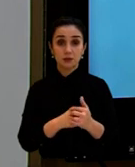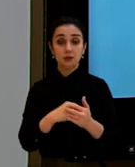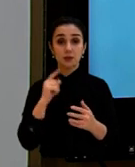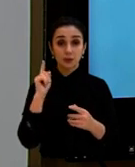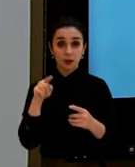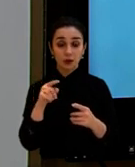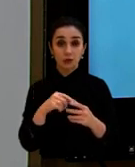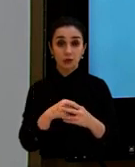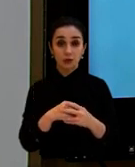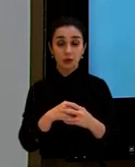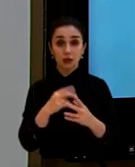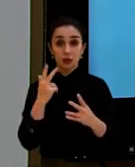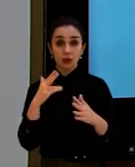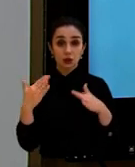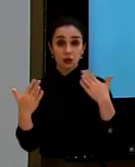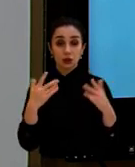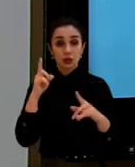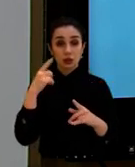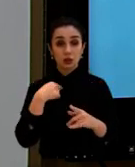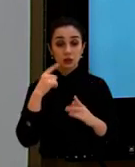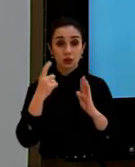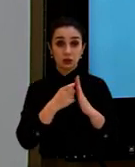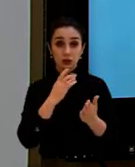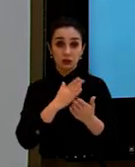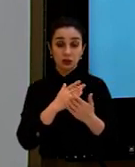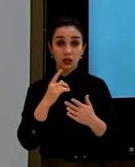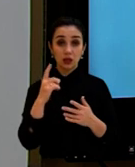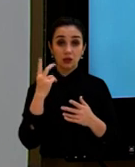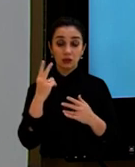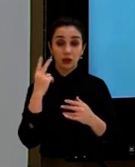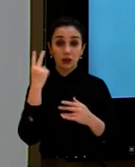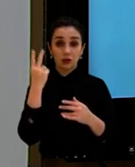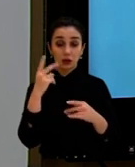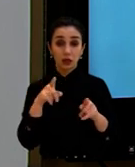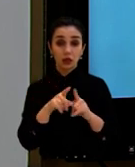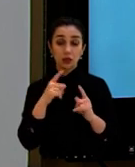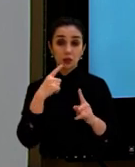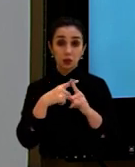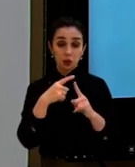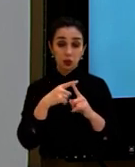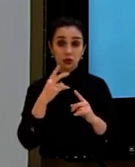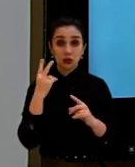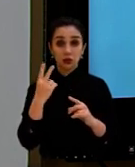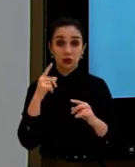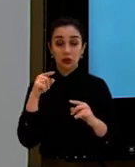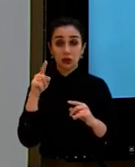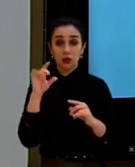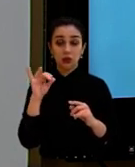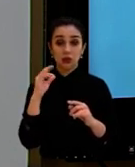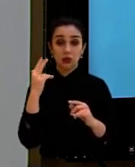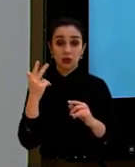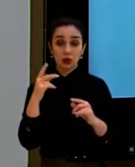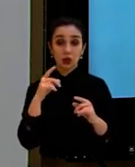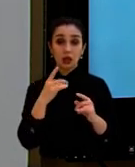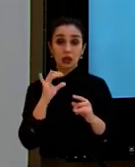Также три стороны нам известны, значит 2 в квадрате плюс 2 корней из 3 в